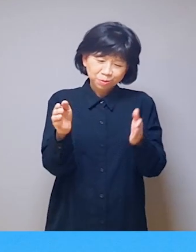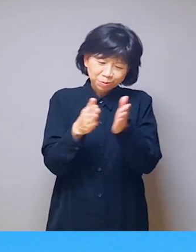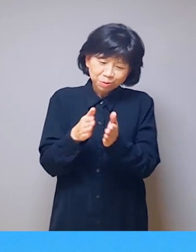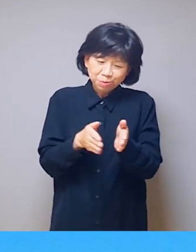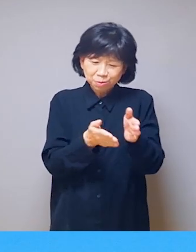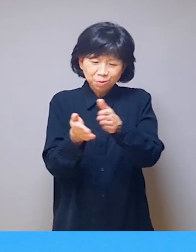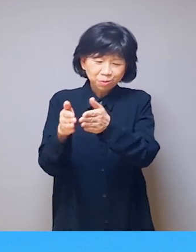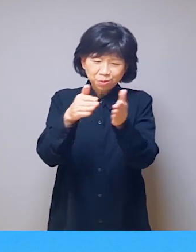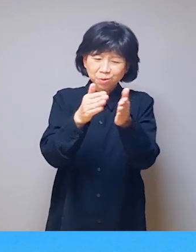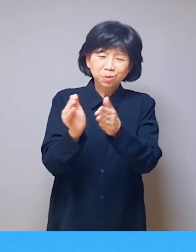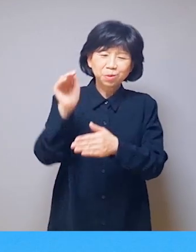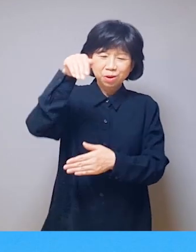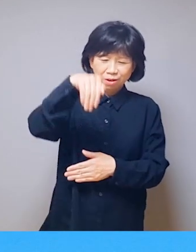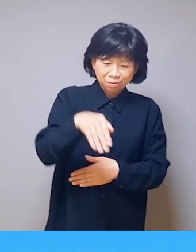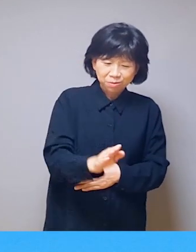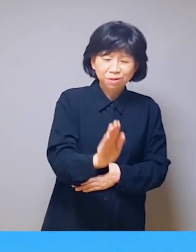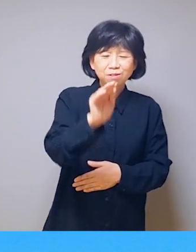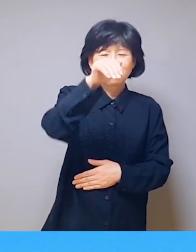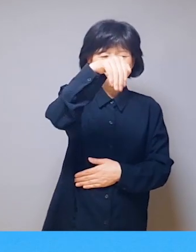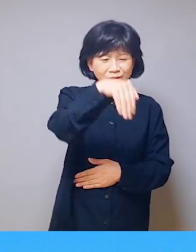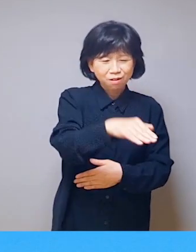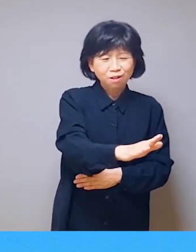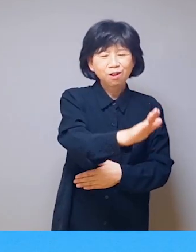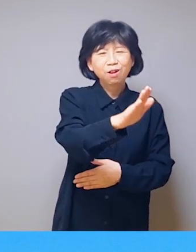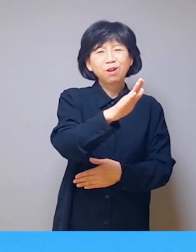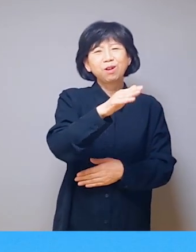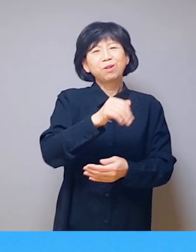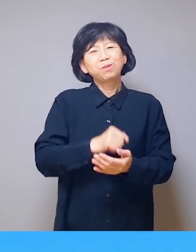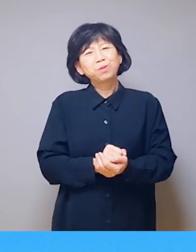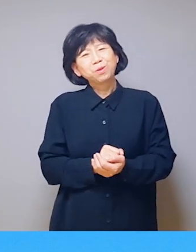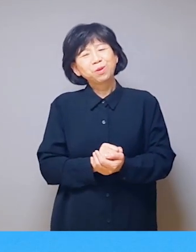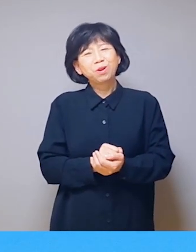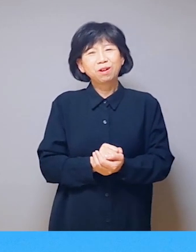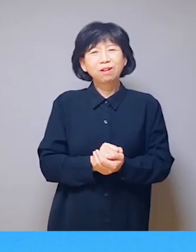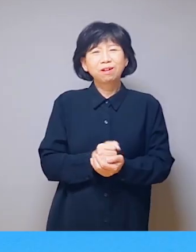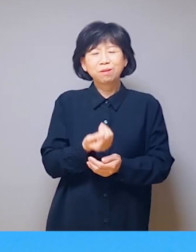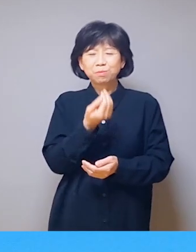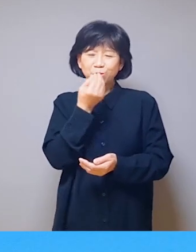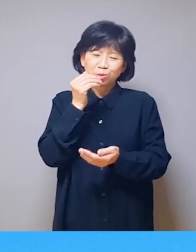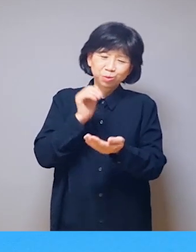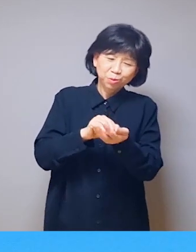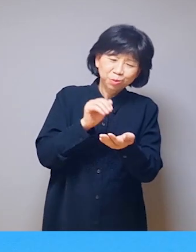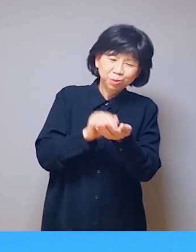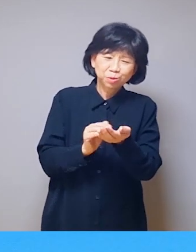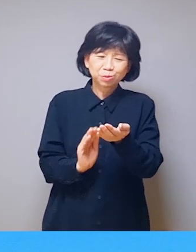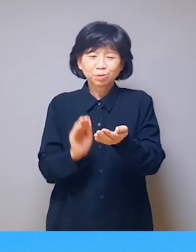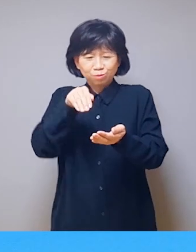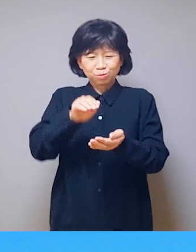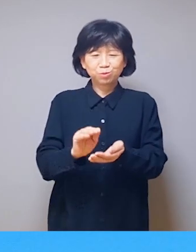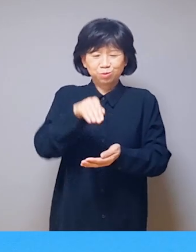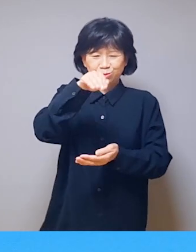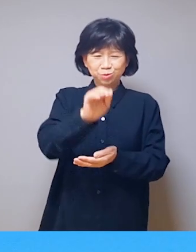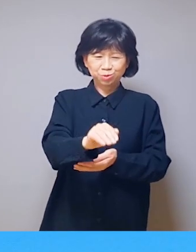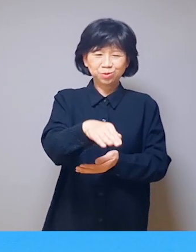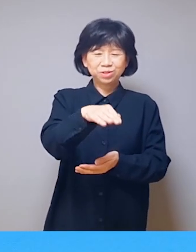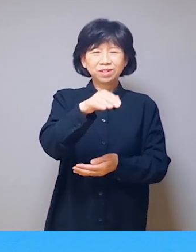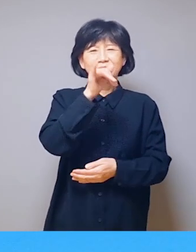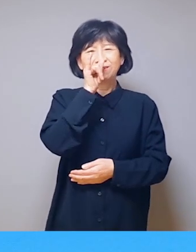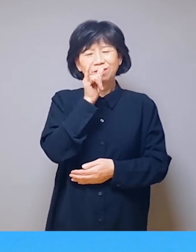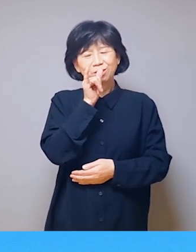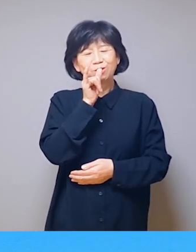또 올라가고 내려가고 또 뭐 길이 이렇게 뭐 돌뿌리도 있고 뭐 이게 뭐 포장이 안 됐으니까